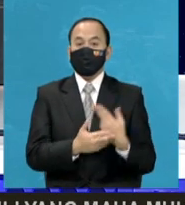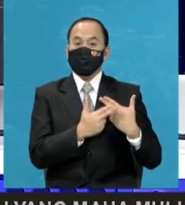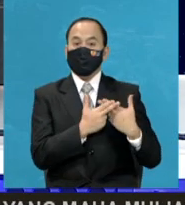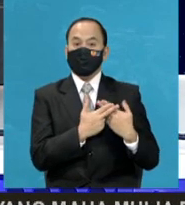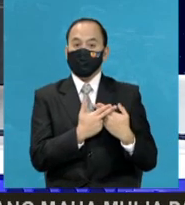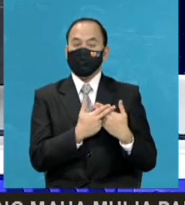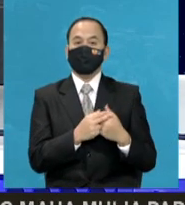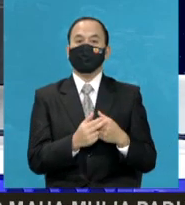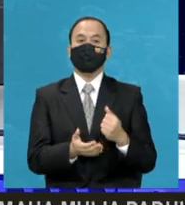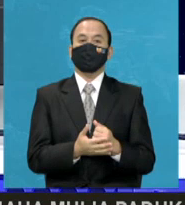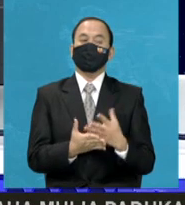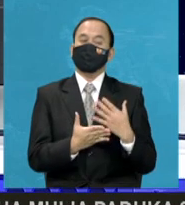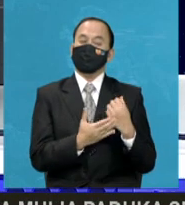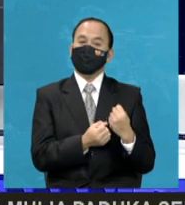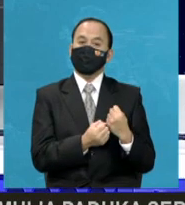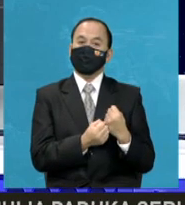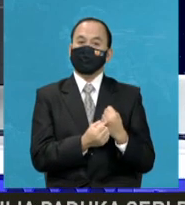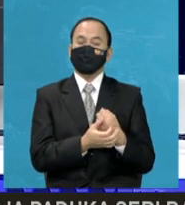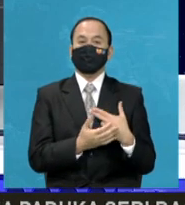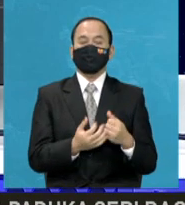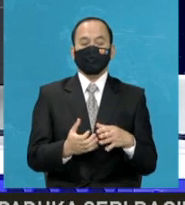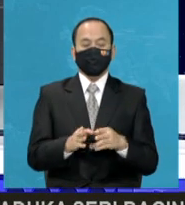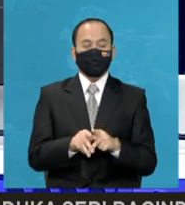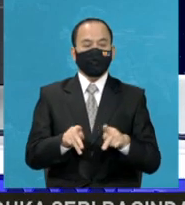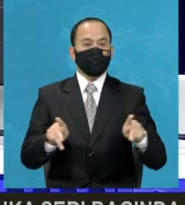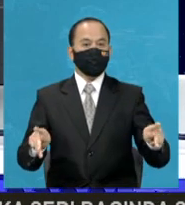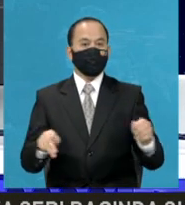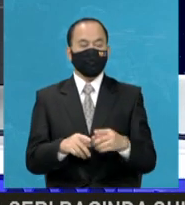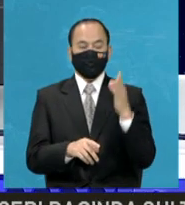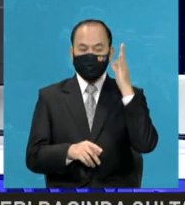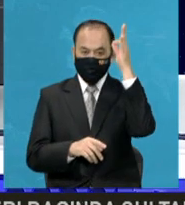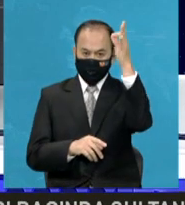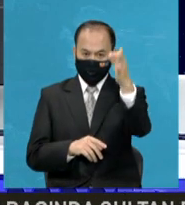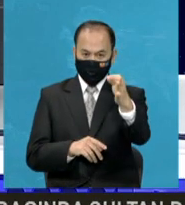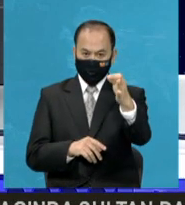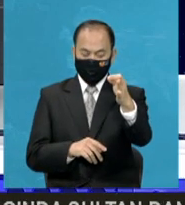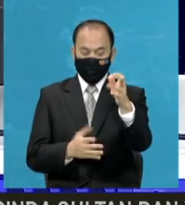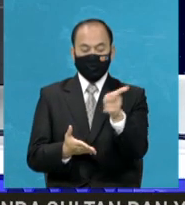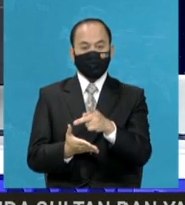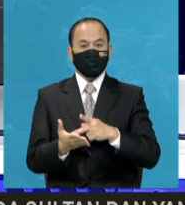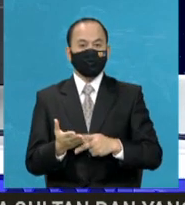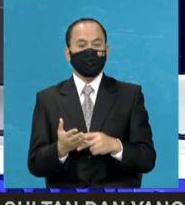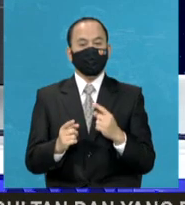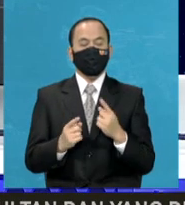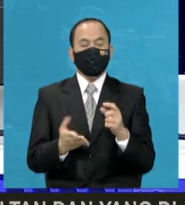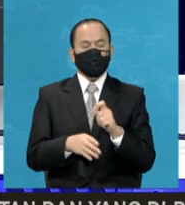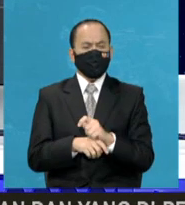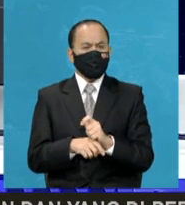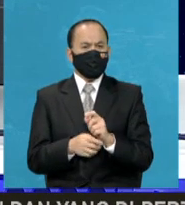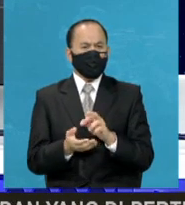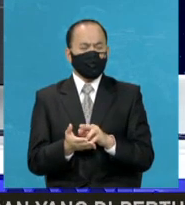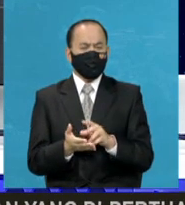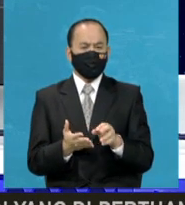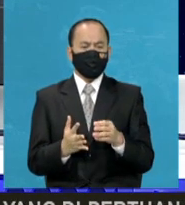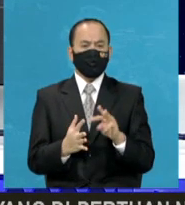Bersenjata diraja Brunei PDB dan juga perkembangannya di masa hadapan perkara tersebut antar yang ditekankan